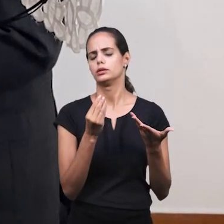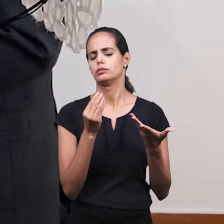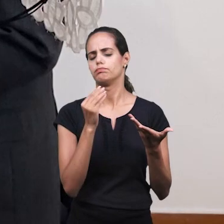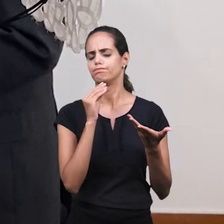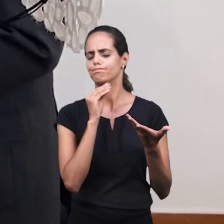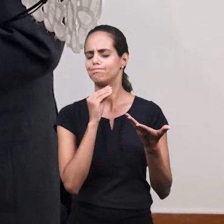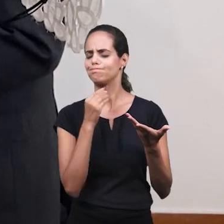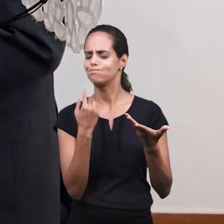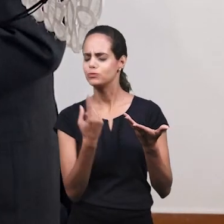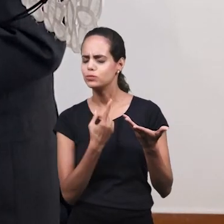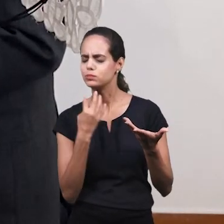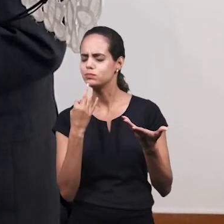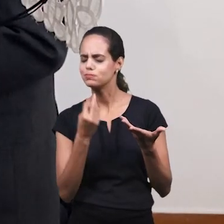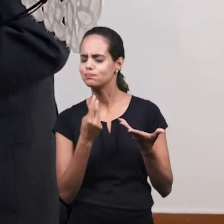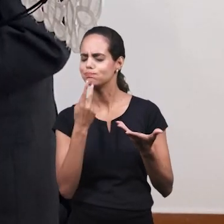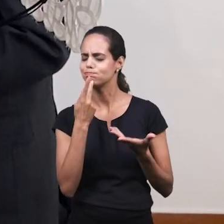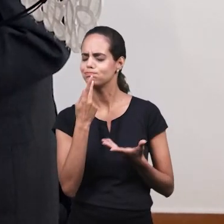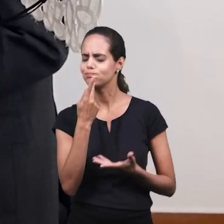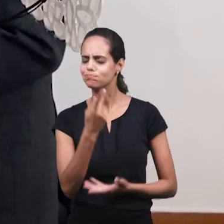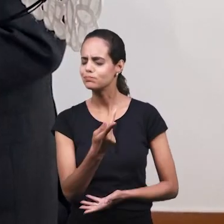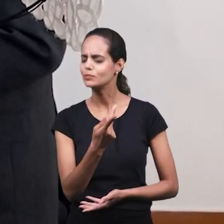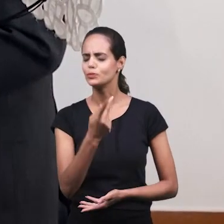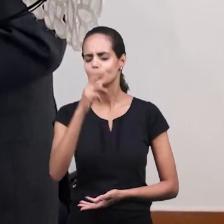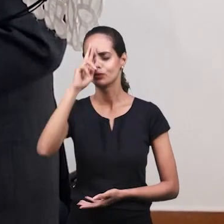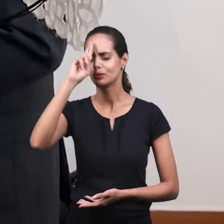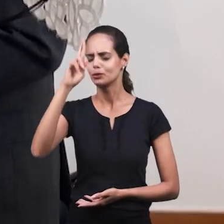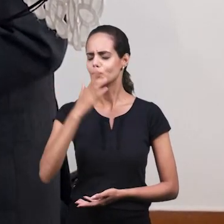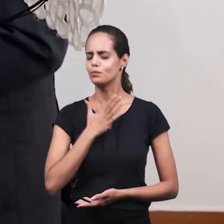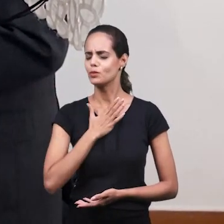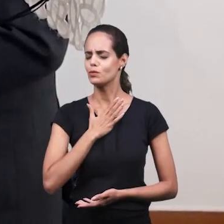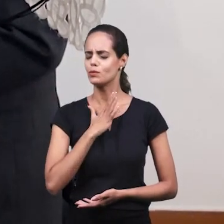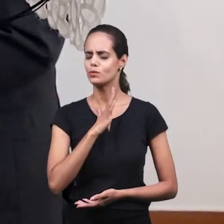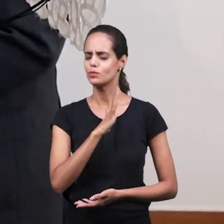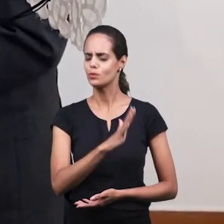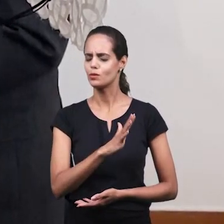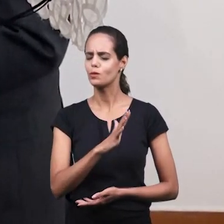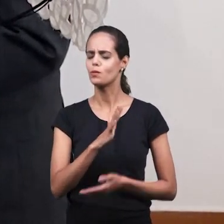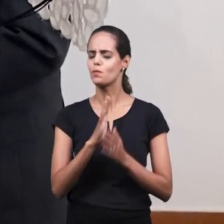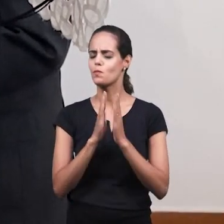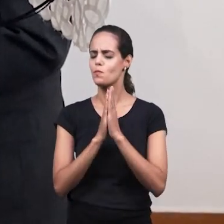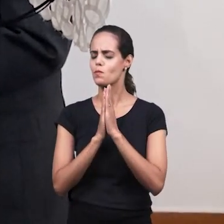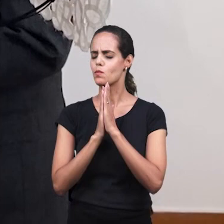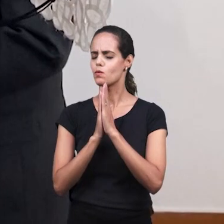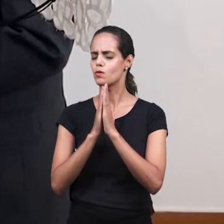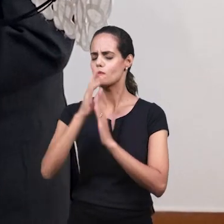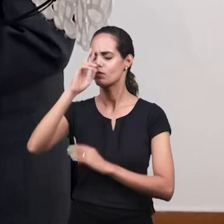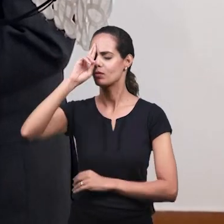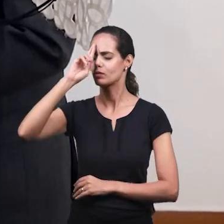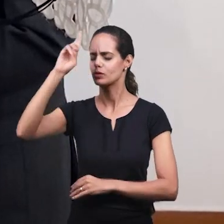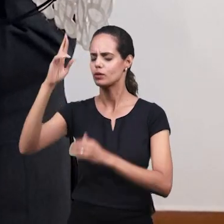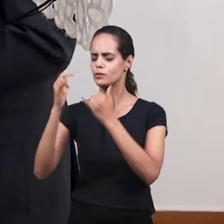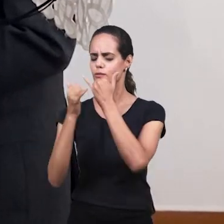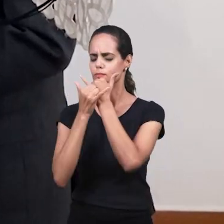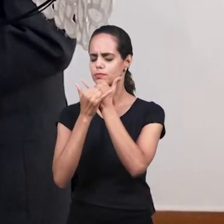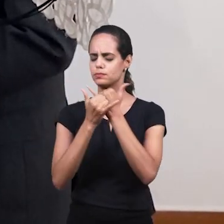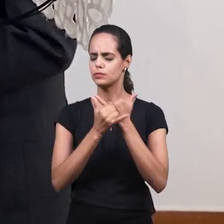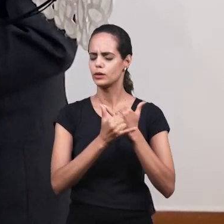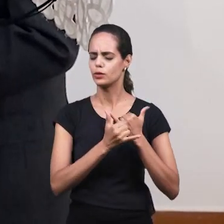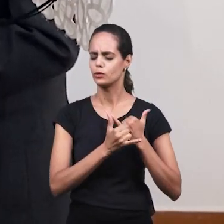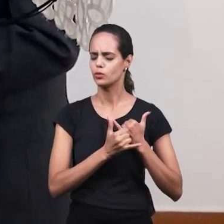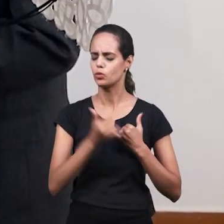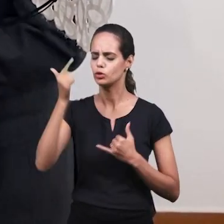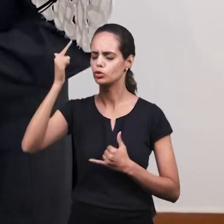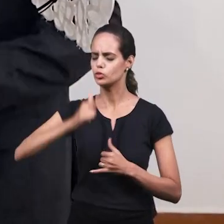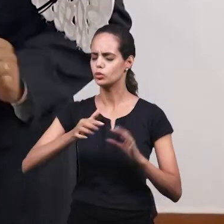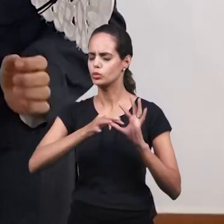demandons, Seigneur, pardonne-nous, renouvelle sur nous la communion avec ton Saint-Esprit. Nous prions au nom